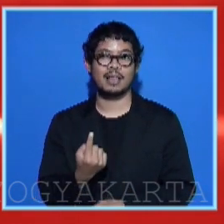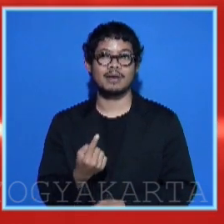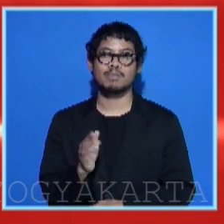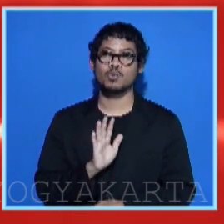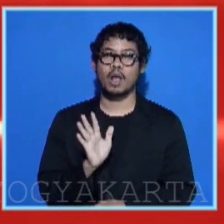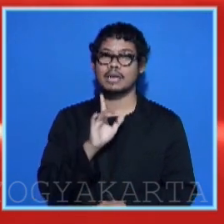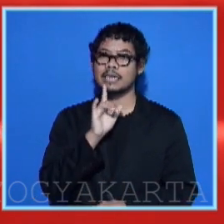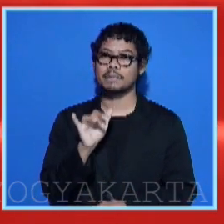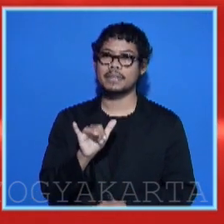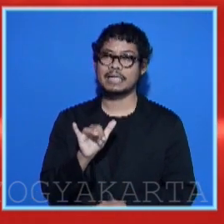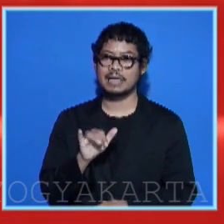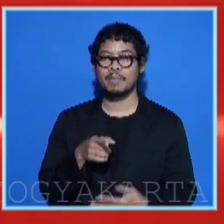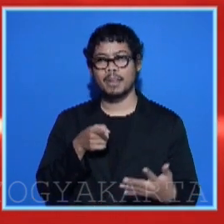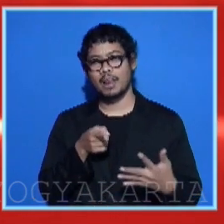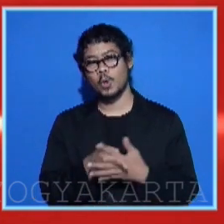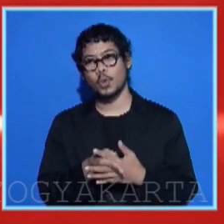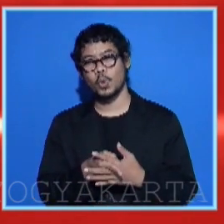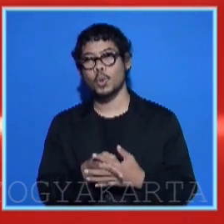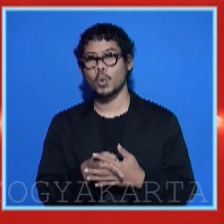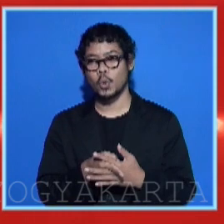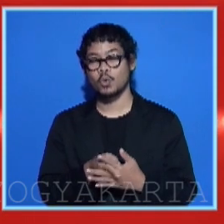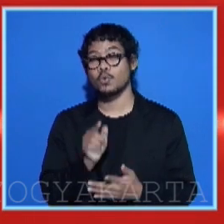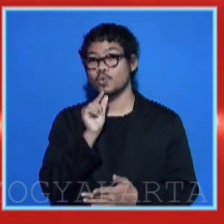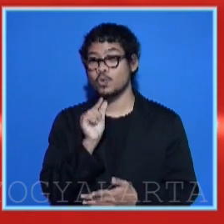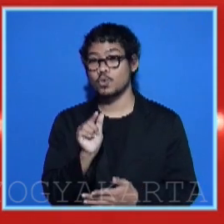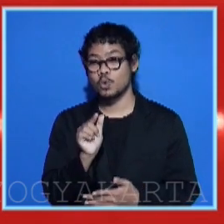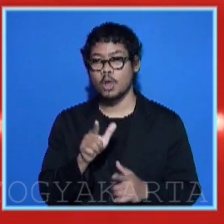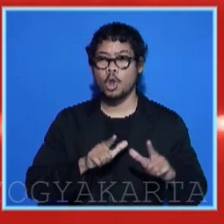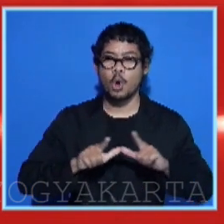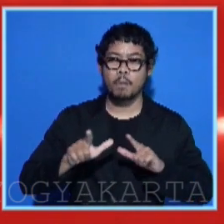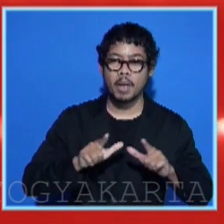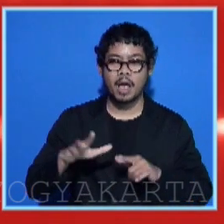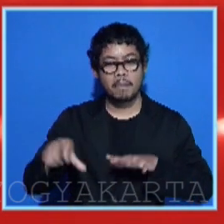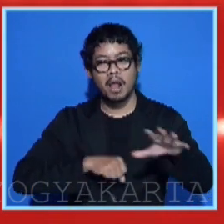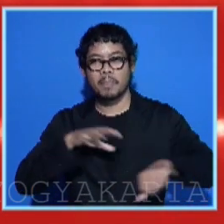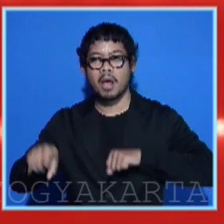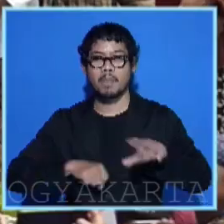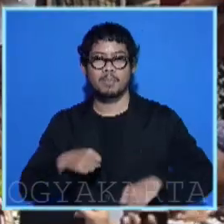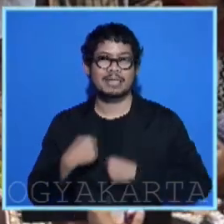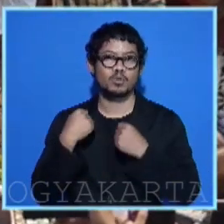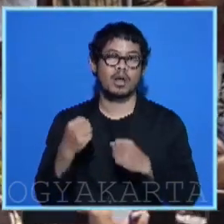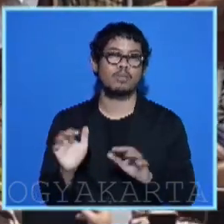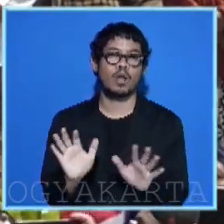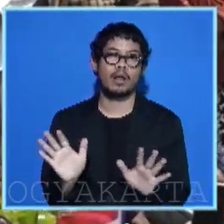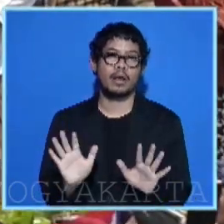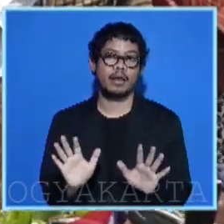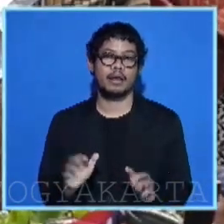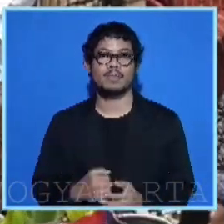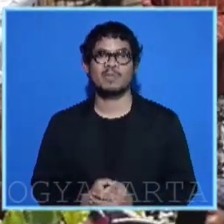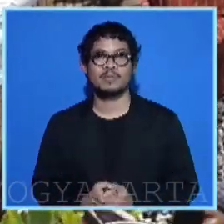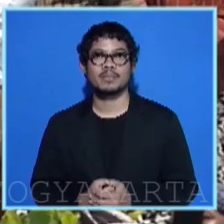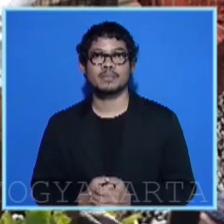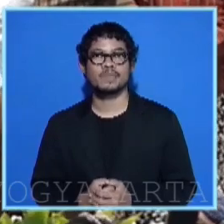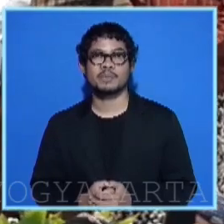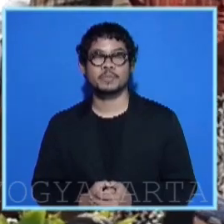menjadikan pemilu sekedar ajang perebutan kekuasaan semata. Sopo Aruh Sri